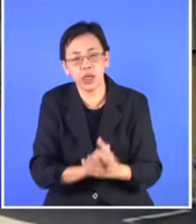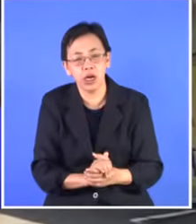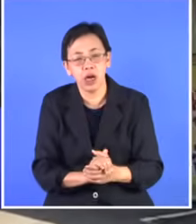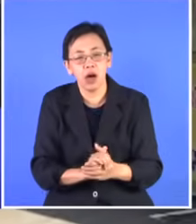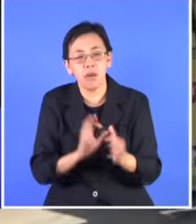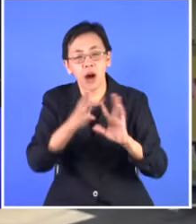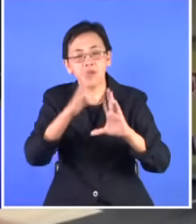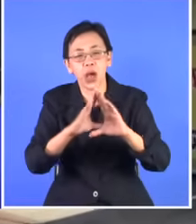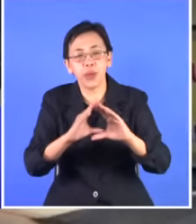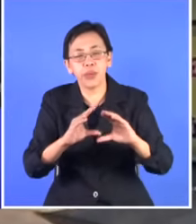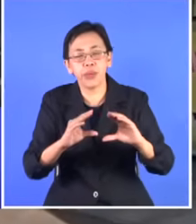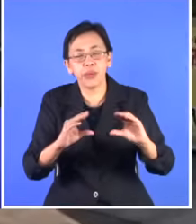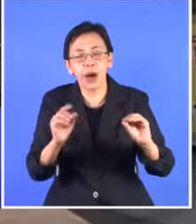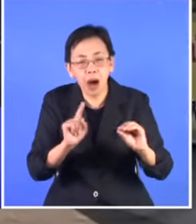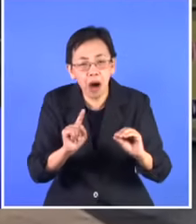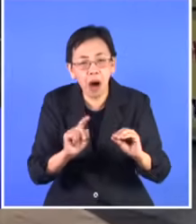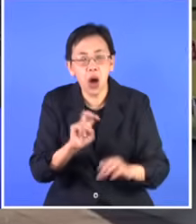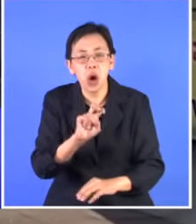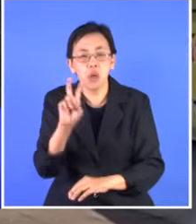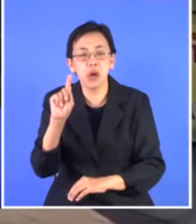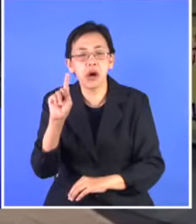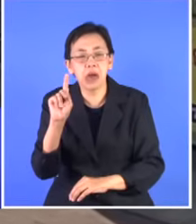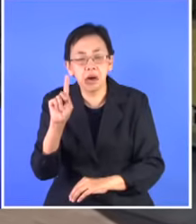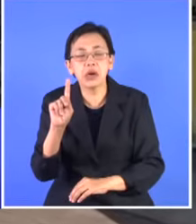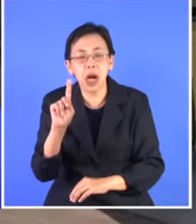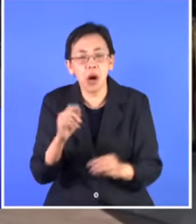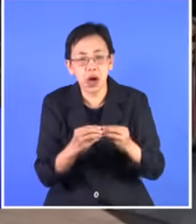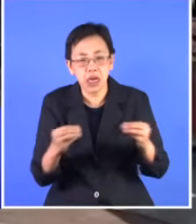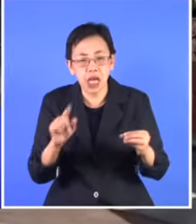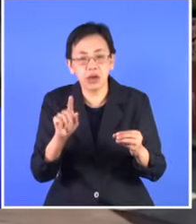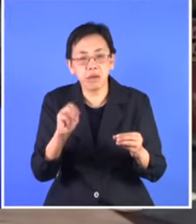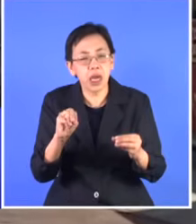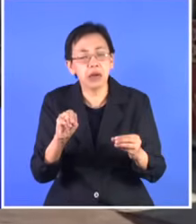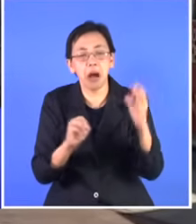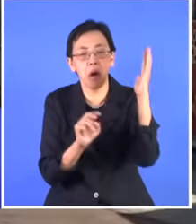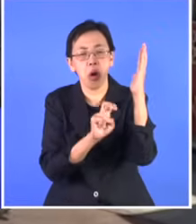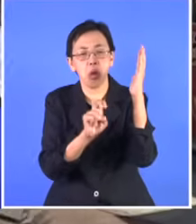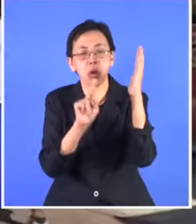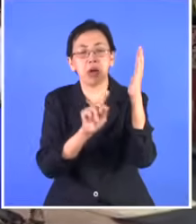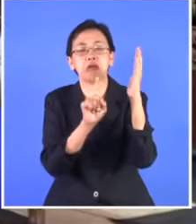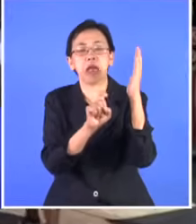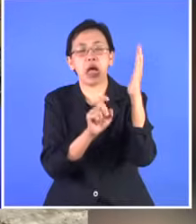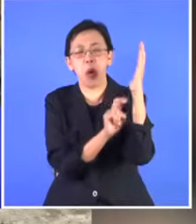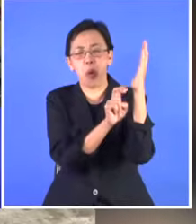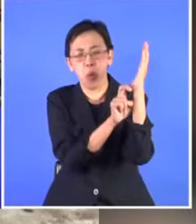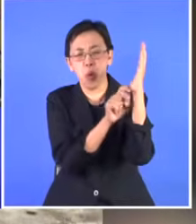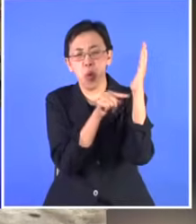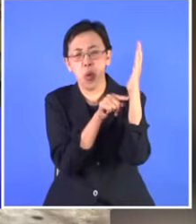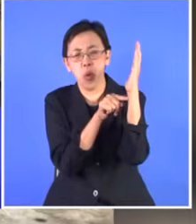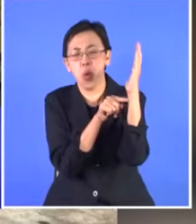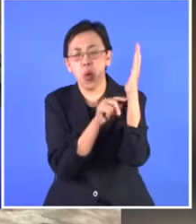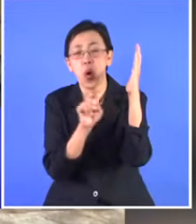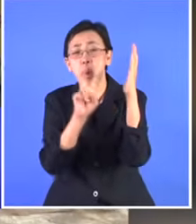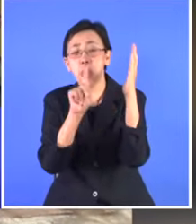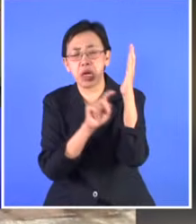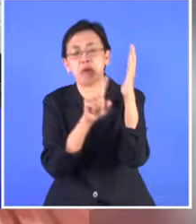สงบปรากฏว่าไปพบงูเขียวตัวนึงประมาณสัก 1เมตเนี่ยถูกไฟช็อตตายเกาะติดอยู่กับสายไฟด้านบนนั่นแหละบนเสาไฟ